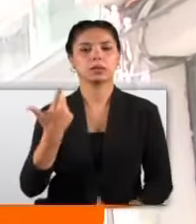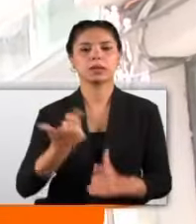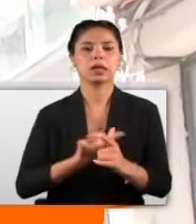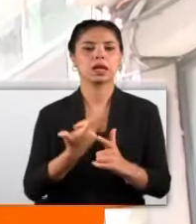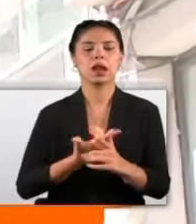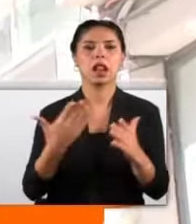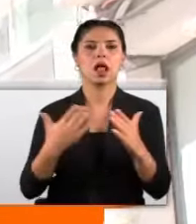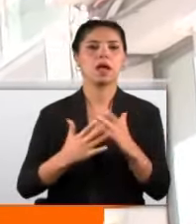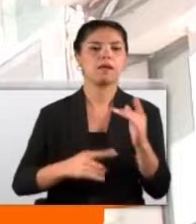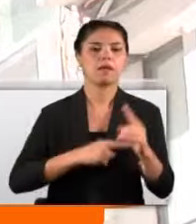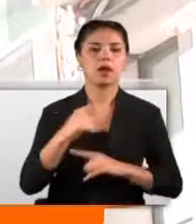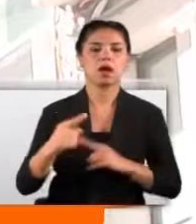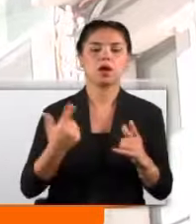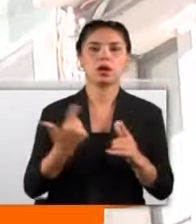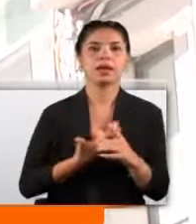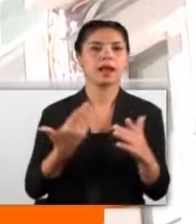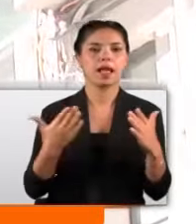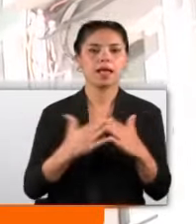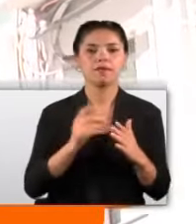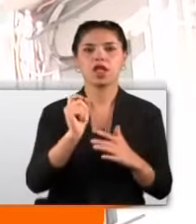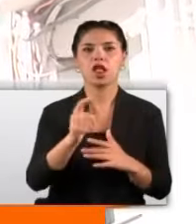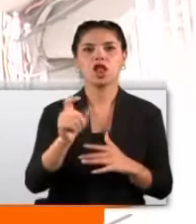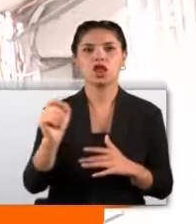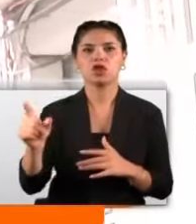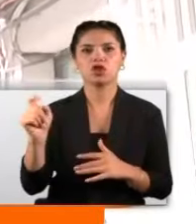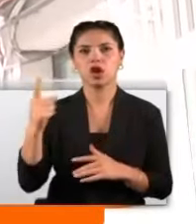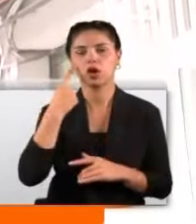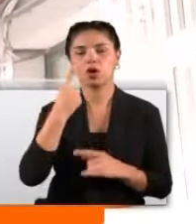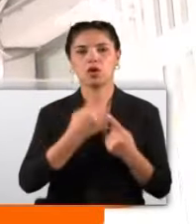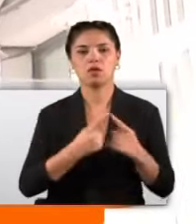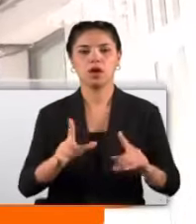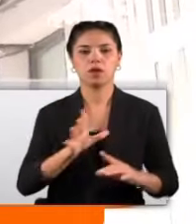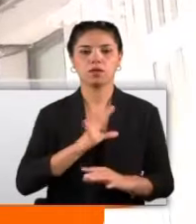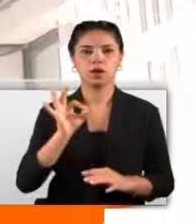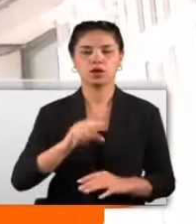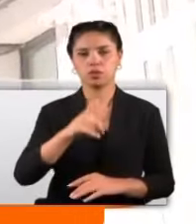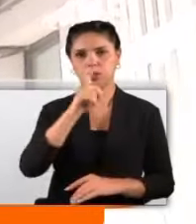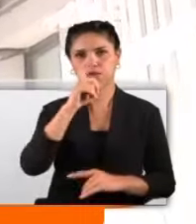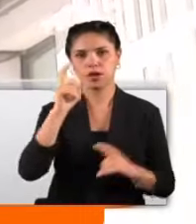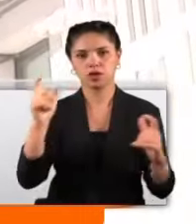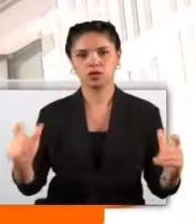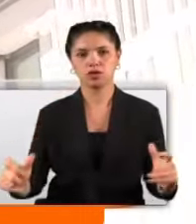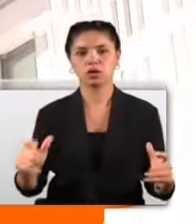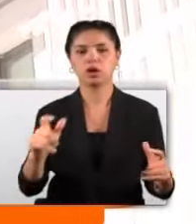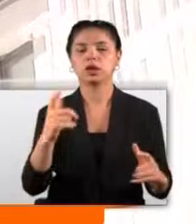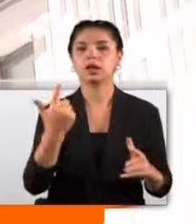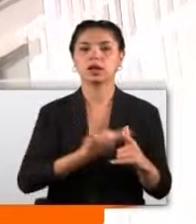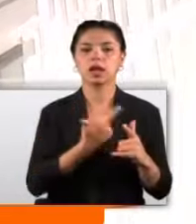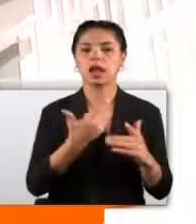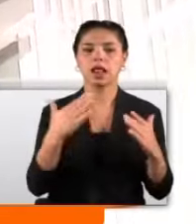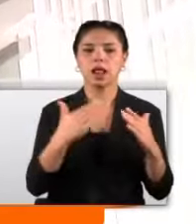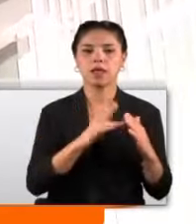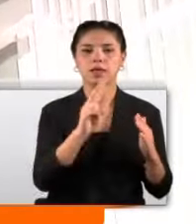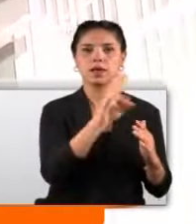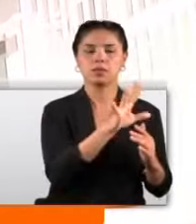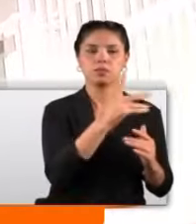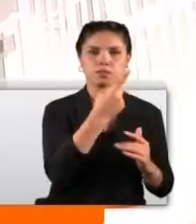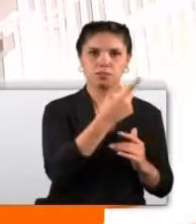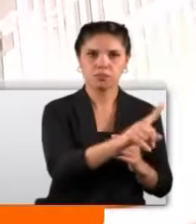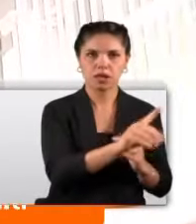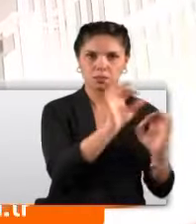evlere yöneliyor. Kiralık evlerde yine ilçeden ilçeye değişiyor. Şu an Beşiktaş'tayız. Beşiktaş'ta kiralık evler 25 bin